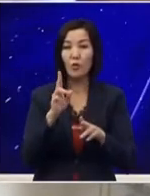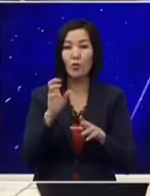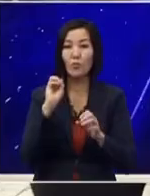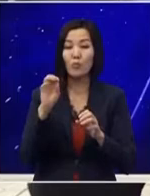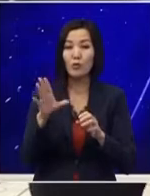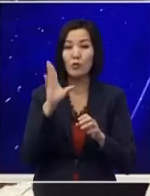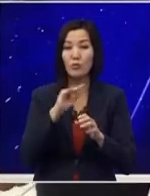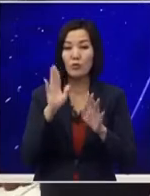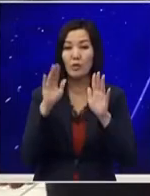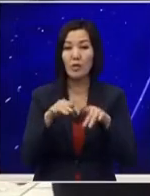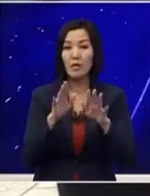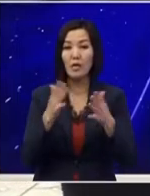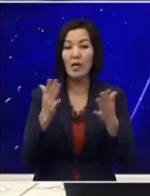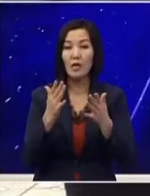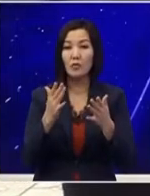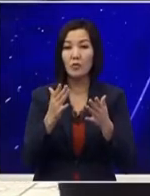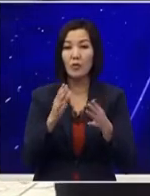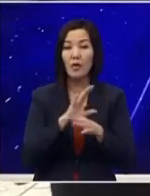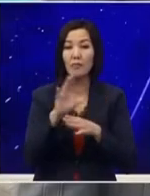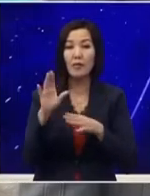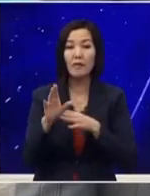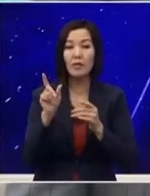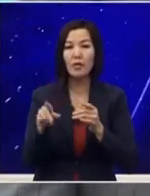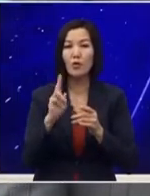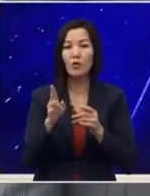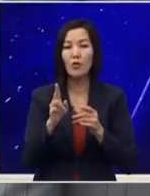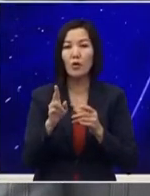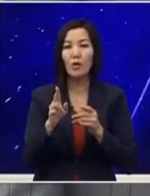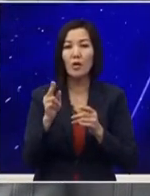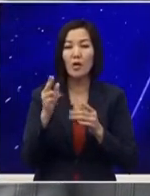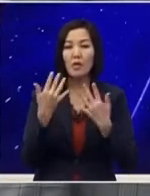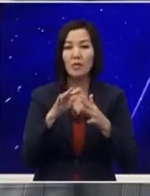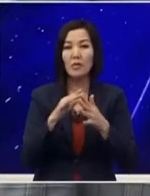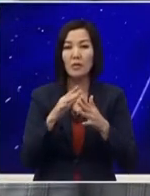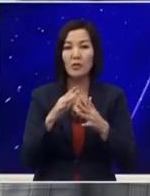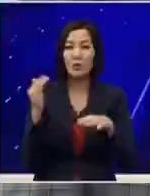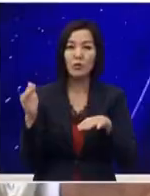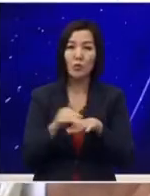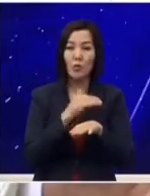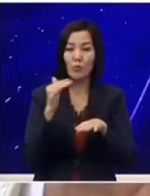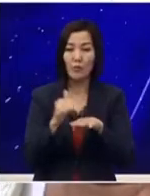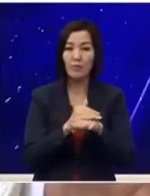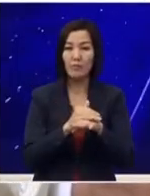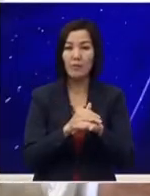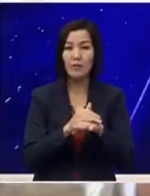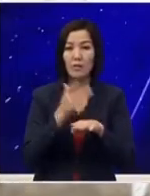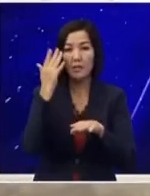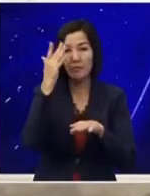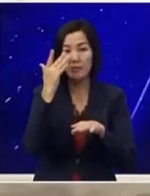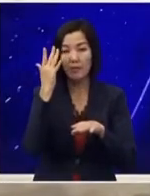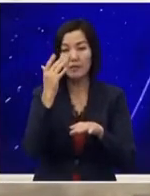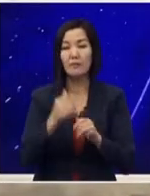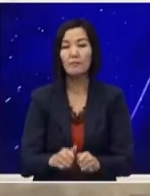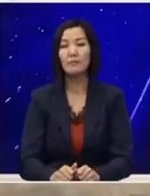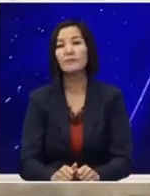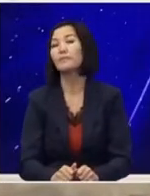каких обстоятельствах и что стало с отправителями. Как бы там ни было, жители села считают находку добрым знамением. Рустам Арубаев, Айдос Калиев,